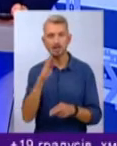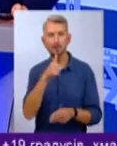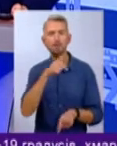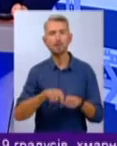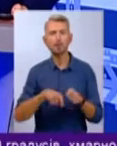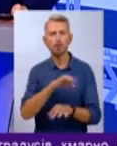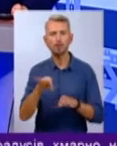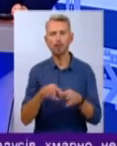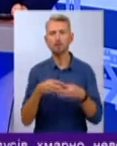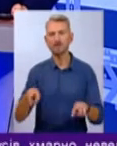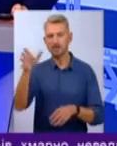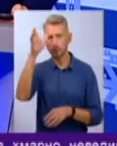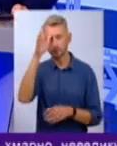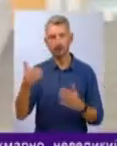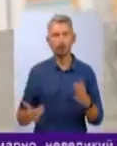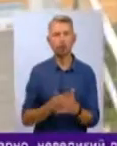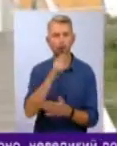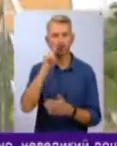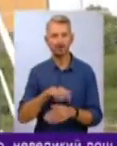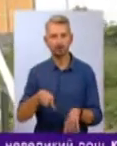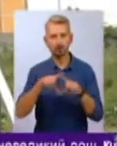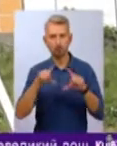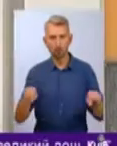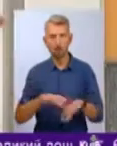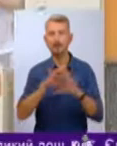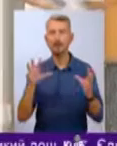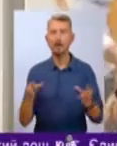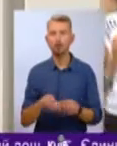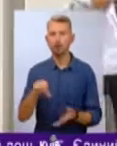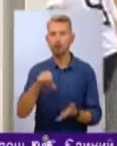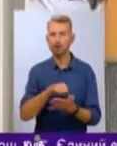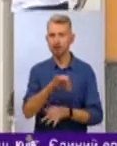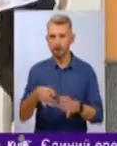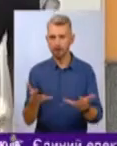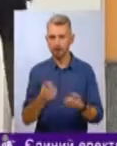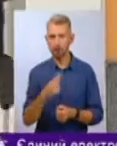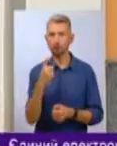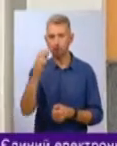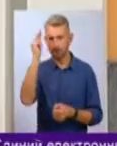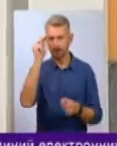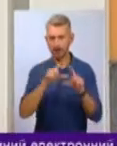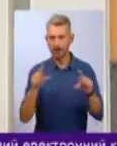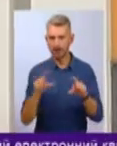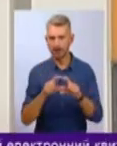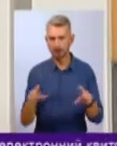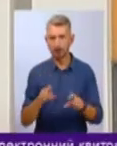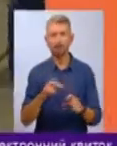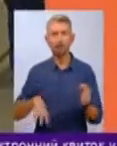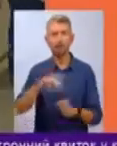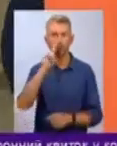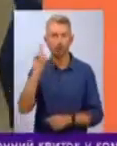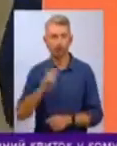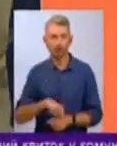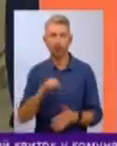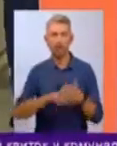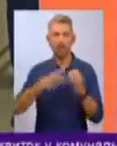проєкт Міністерства освіти «Нова українська школа». Загалом участь у проєкті беруть 100 навчальних закладів по всій Україні.